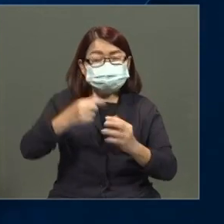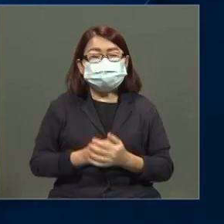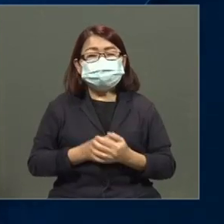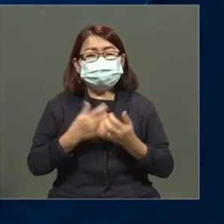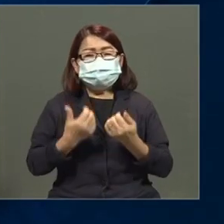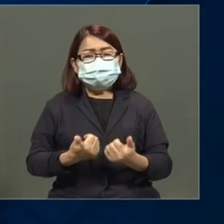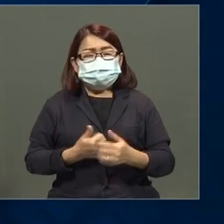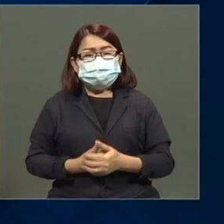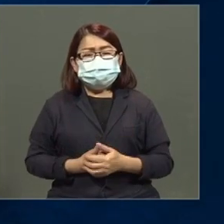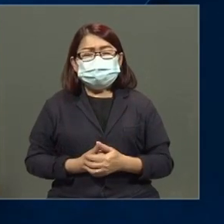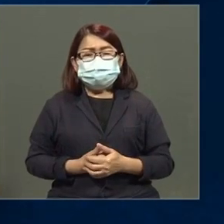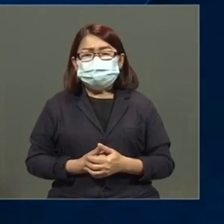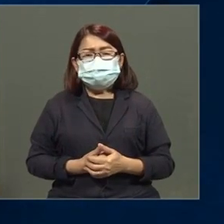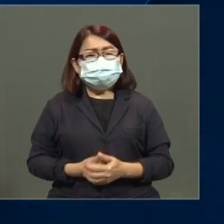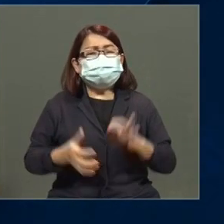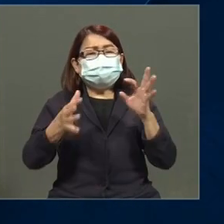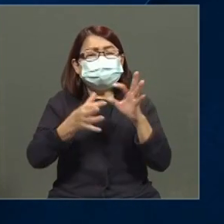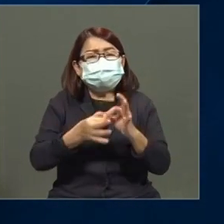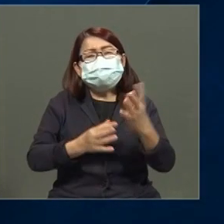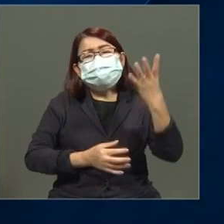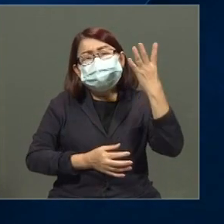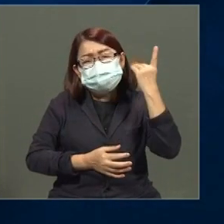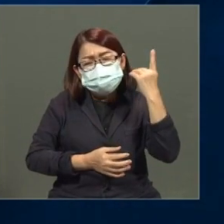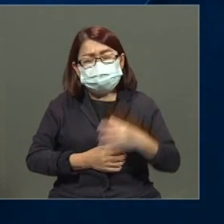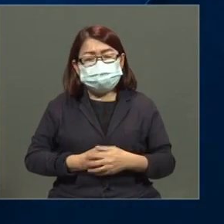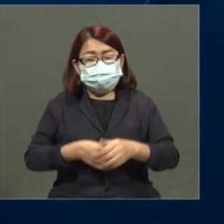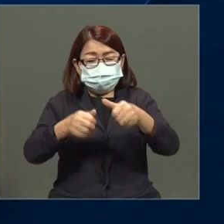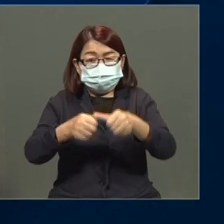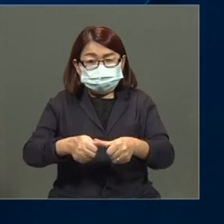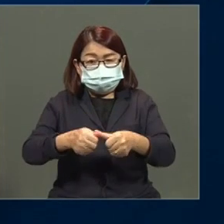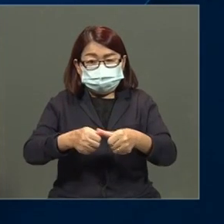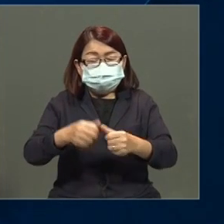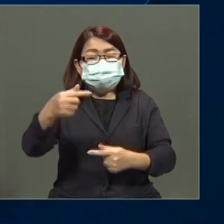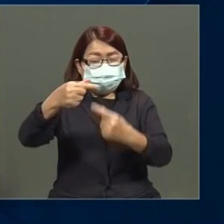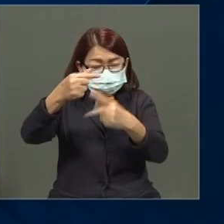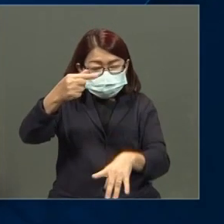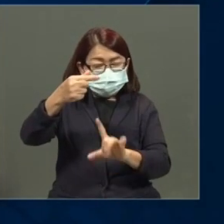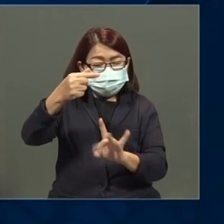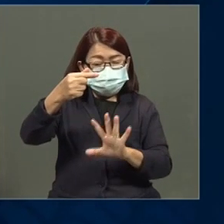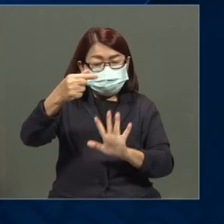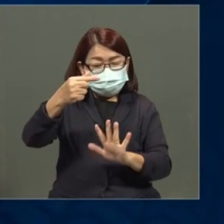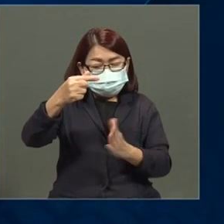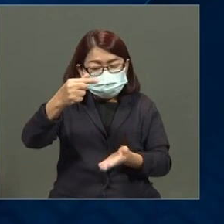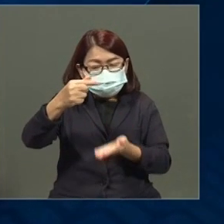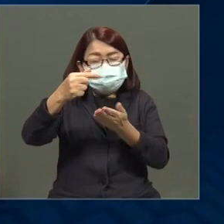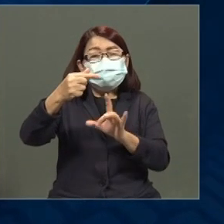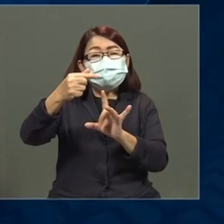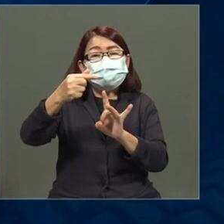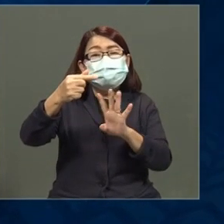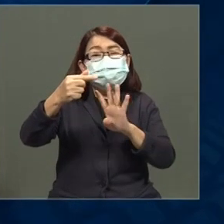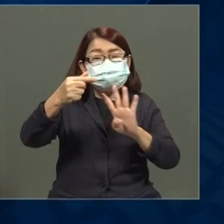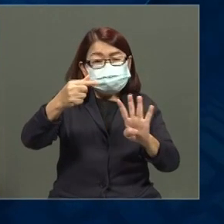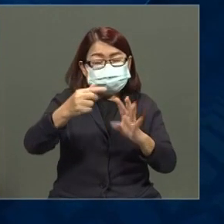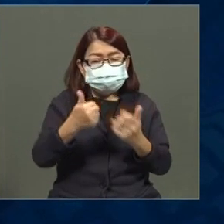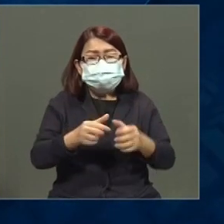ทำให้เป็นการไต่ขึ้นจากเมื่อวานก็คือ105ค่ะส่วนของประเทศทางทวีป